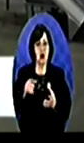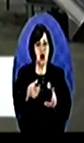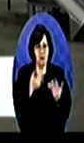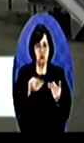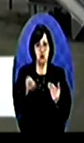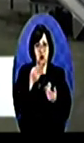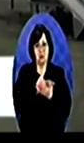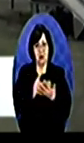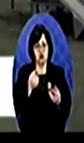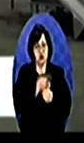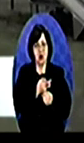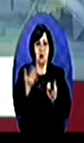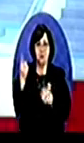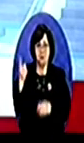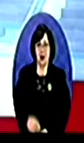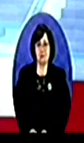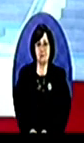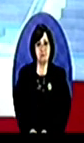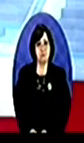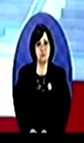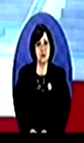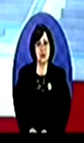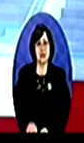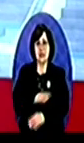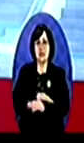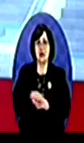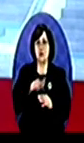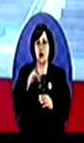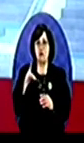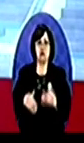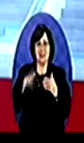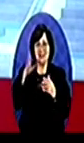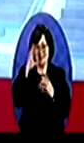Замтвер хөгжлийн сайд өнөөдөр агарын тэмцээний